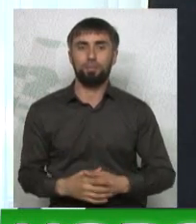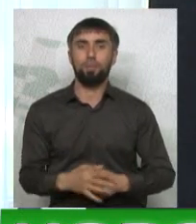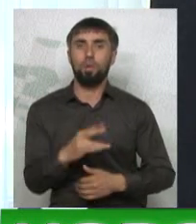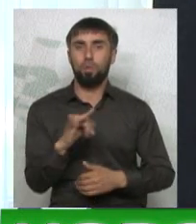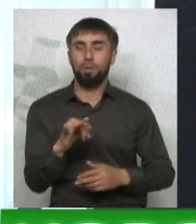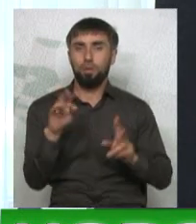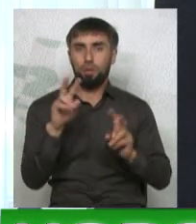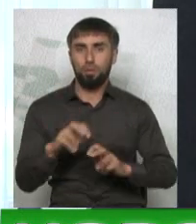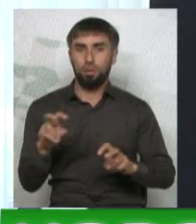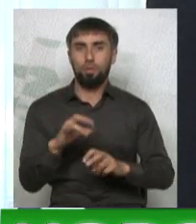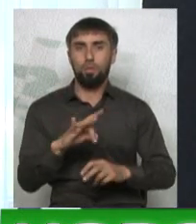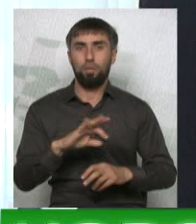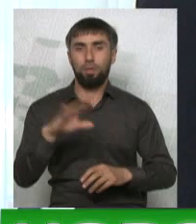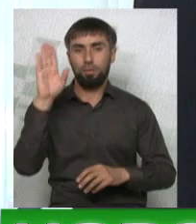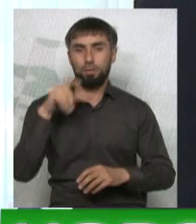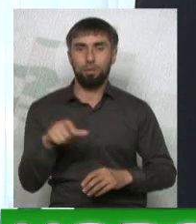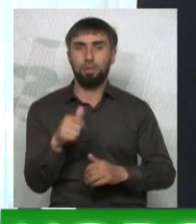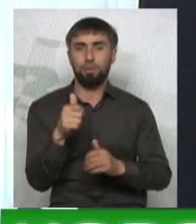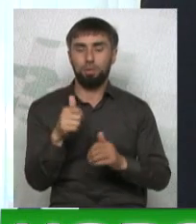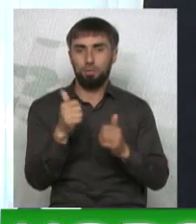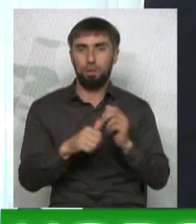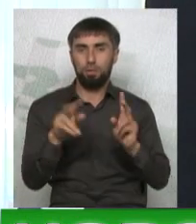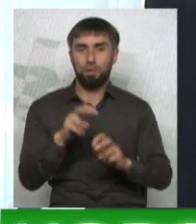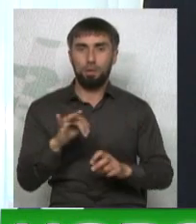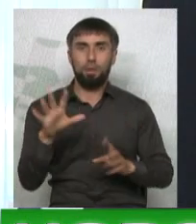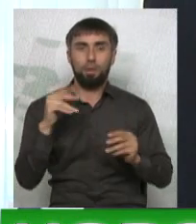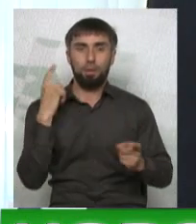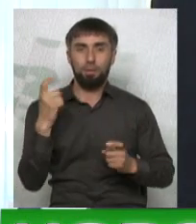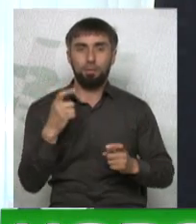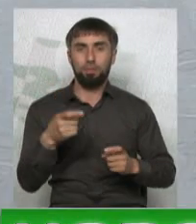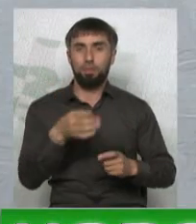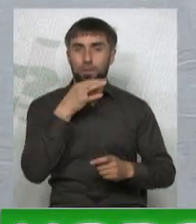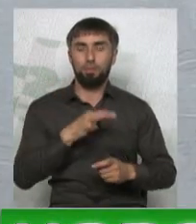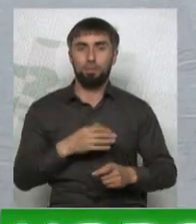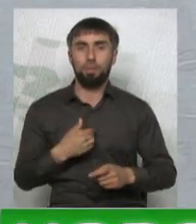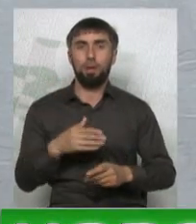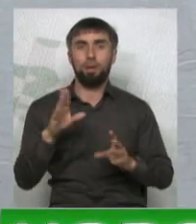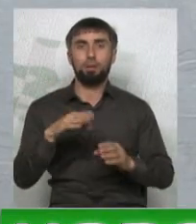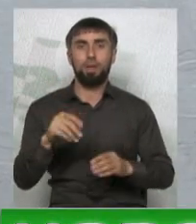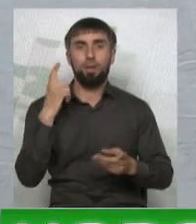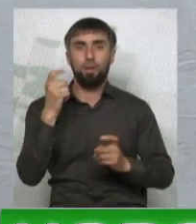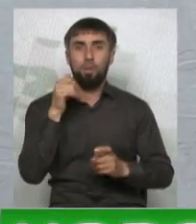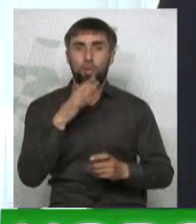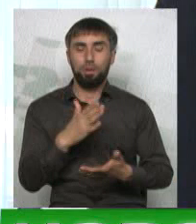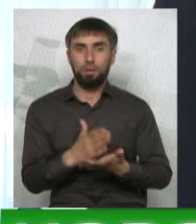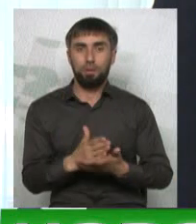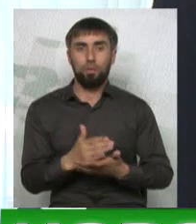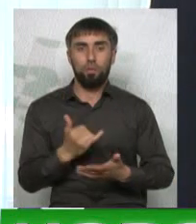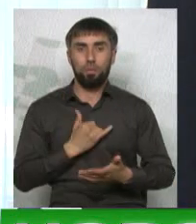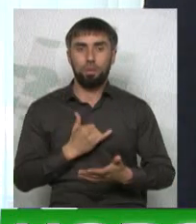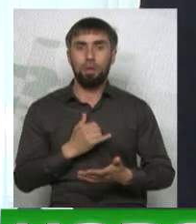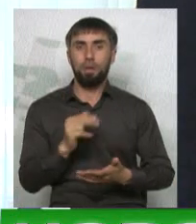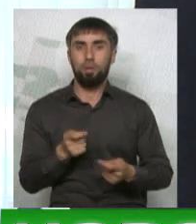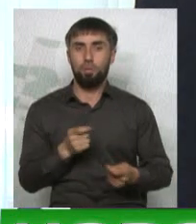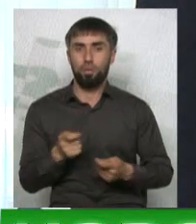они обследуются, уровень реки ежечасно замеряется, и вся эта информация поступает ко мне. Та информация, которая аккумулируется у меня, как